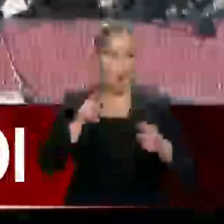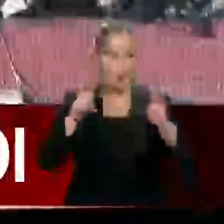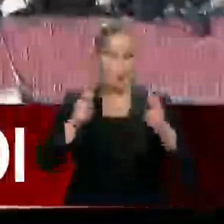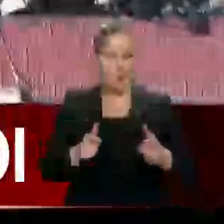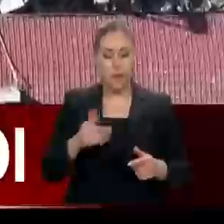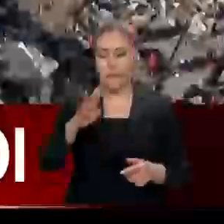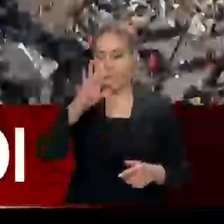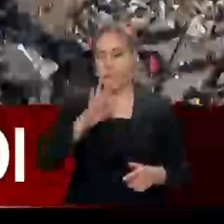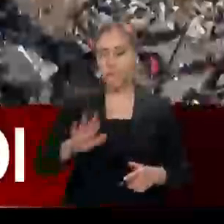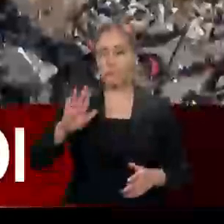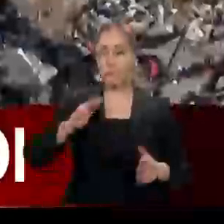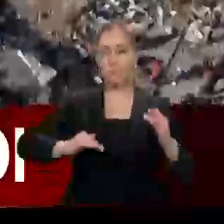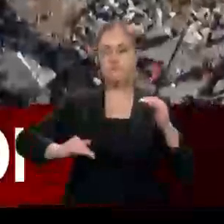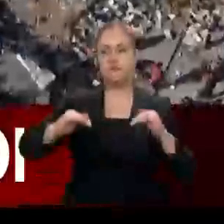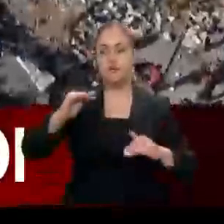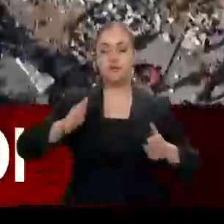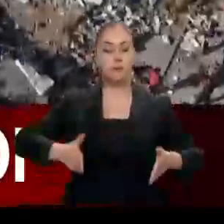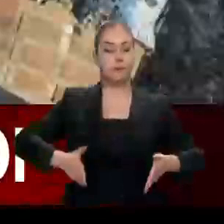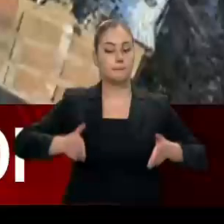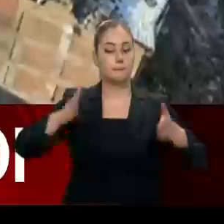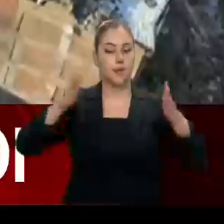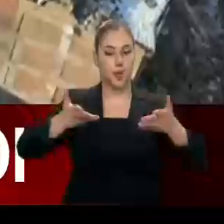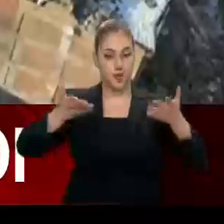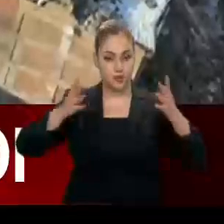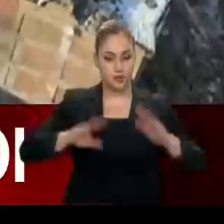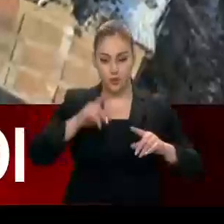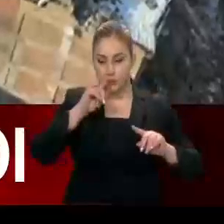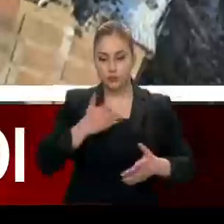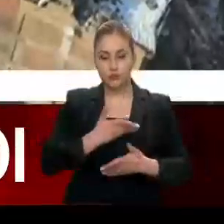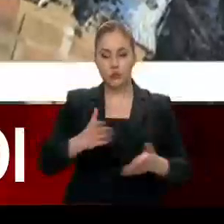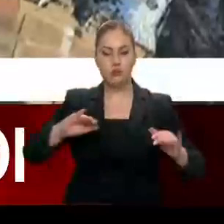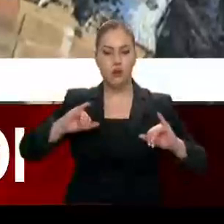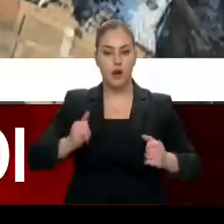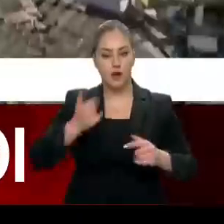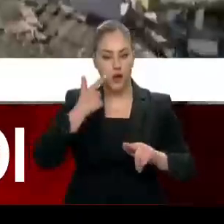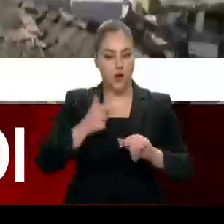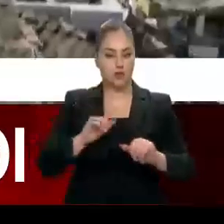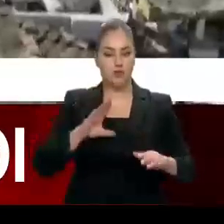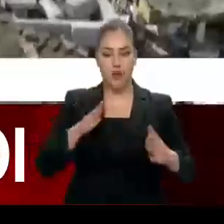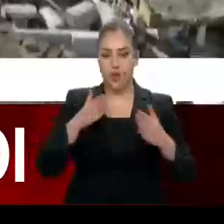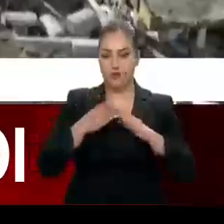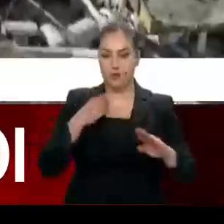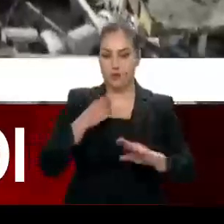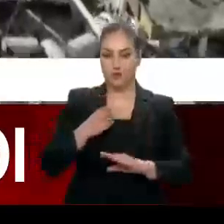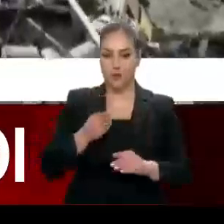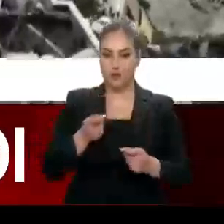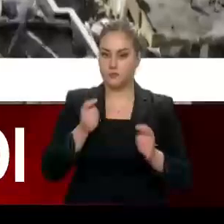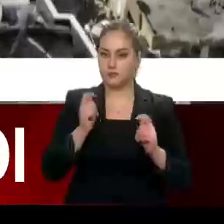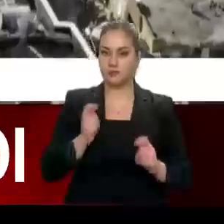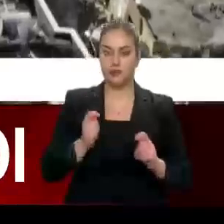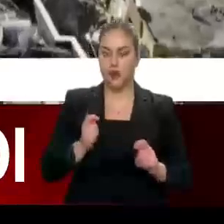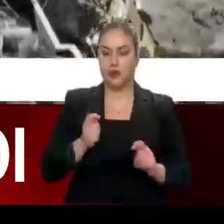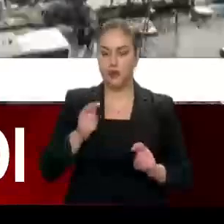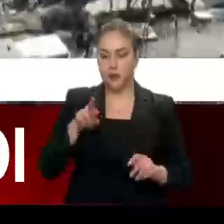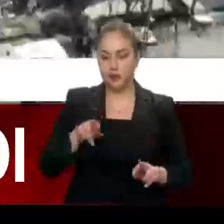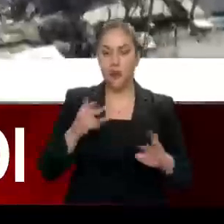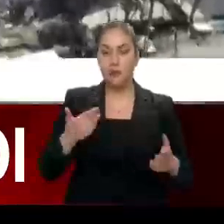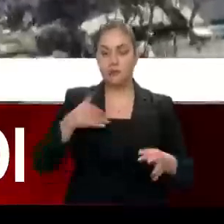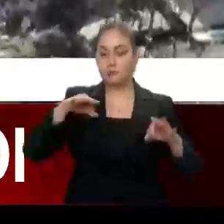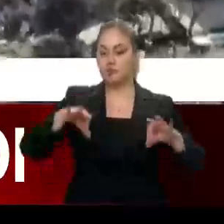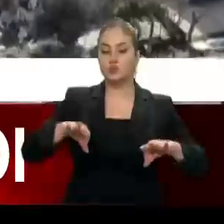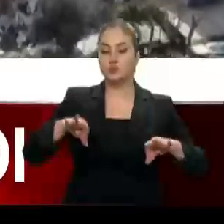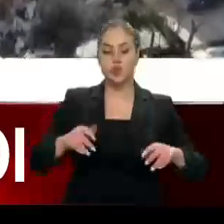Malatya'da 500'den fazla bina yıkıldı. Yüzlerce binaysa ağır hasarlı. Hiçbir eve girilmiyor desek yanlış söylememiş oluruz ama biz şu